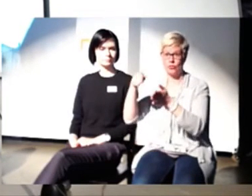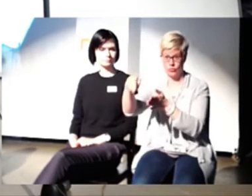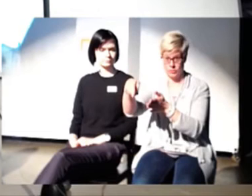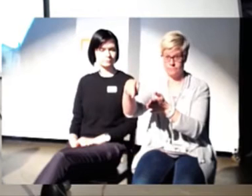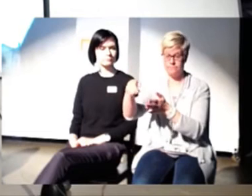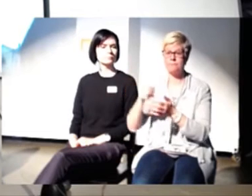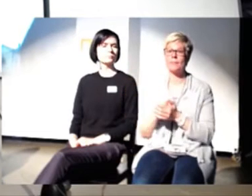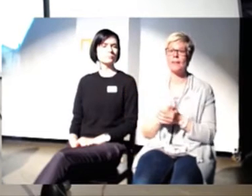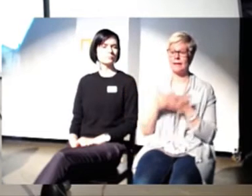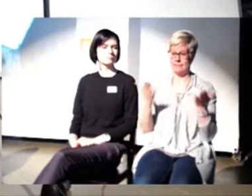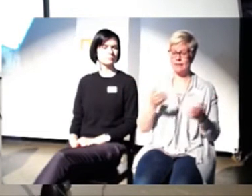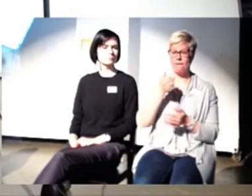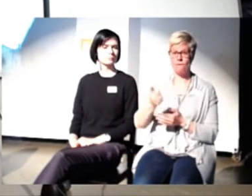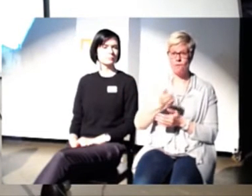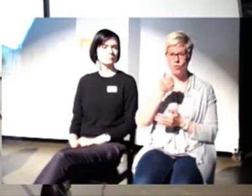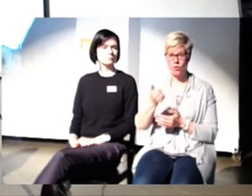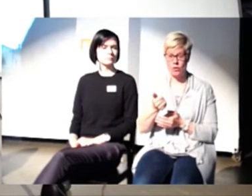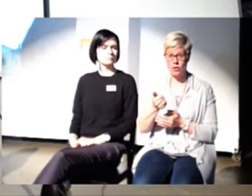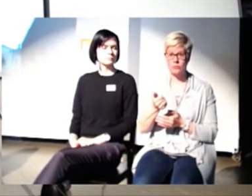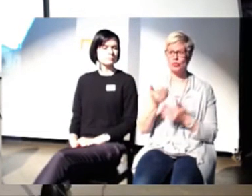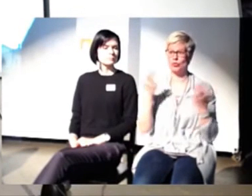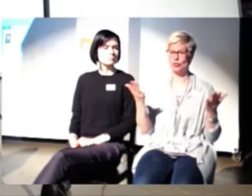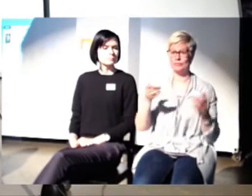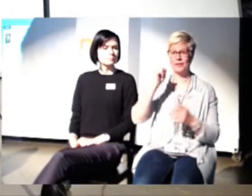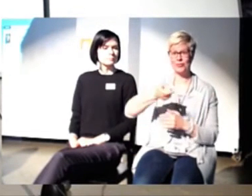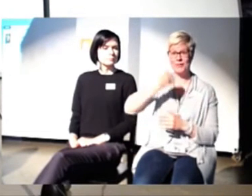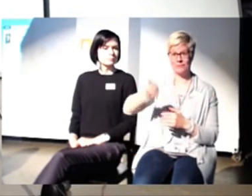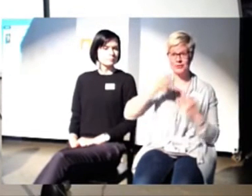sattuu nyt niin, että tänä vuonna niin meillä on 10-vuotisjuhlat